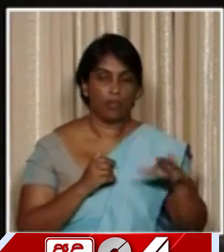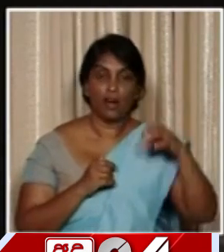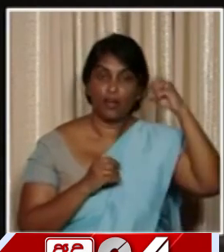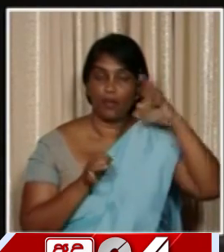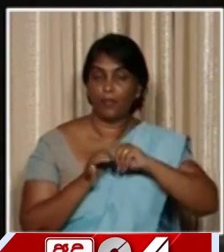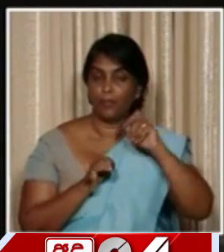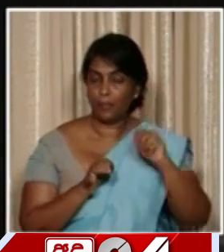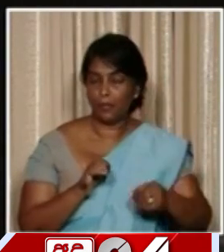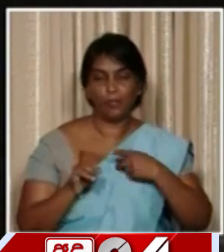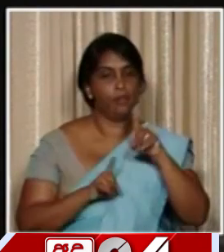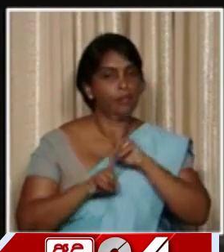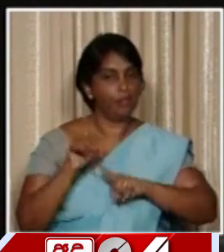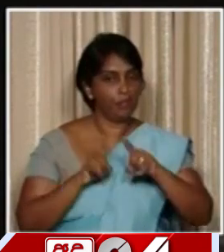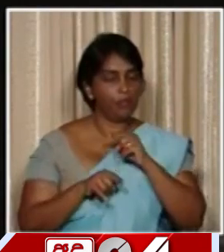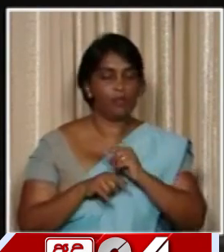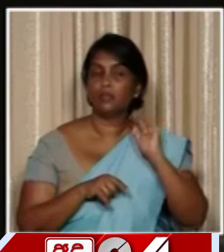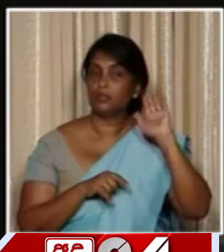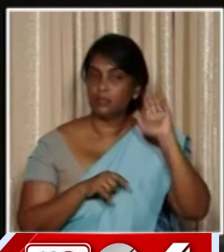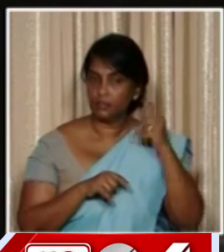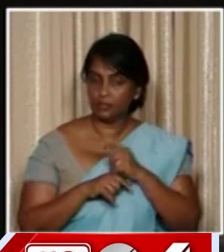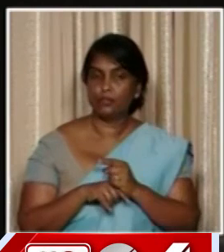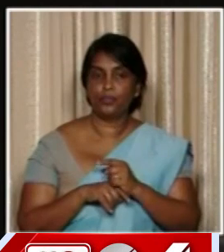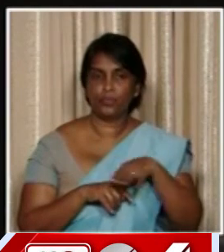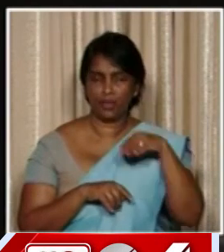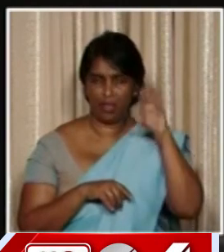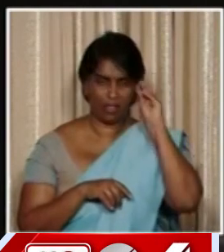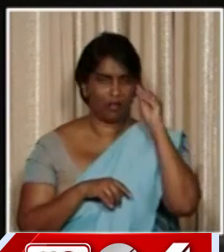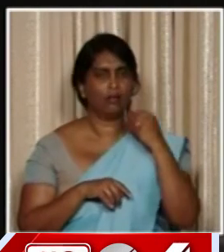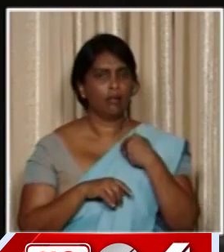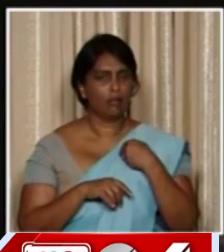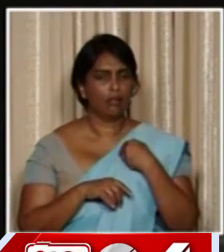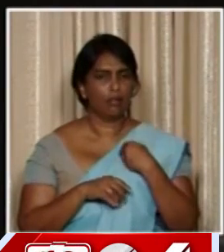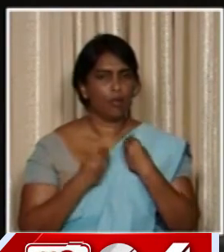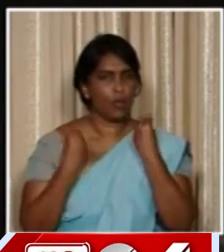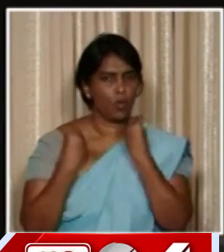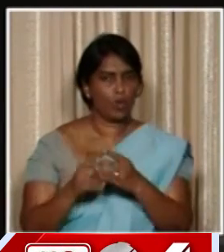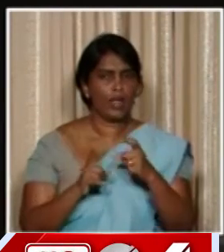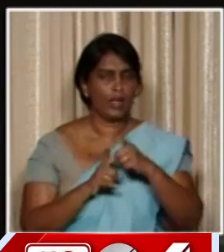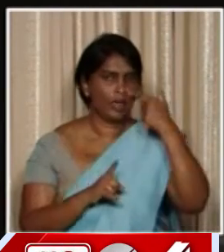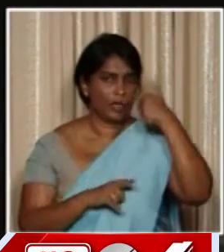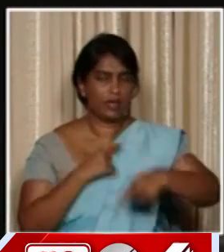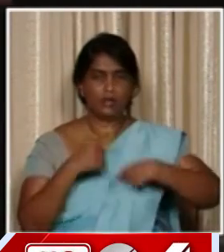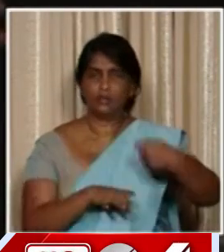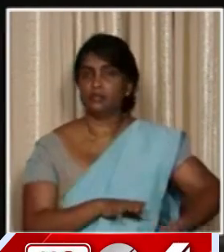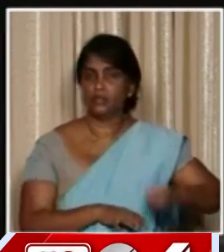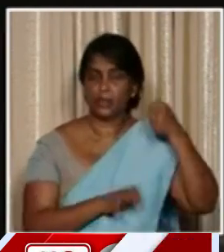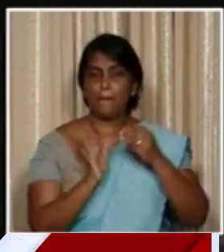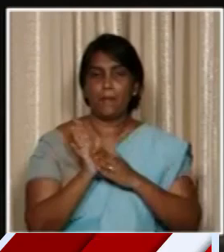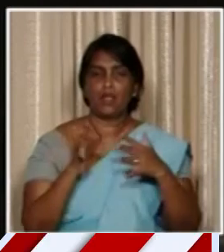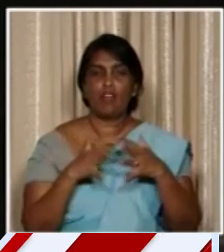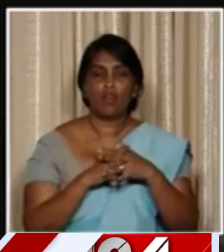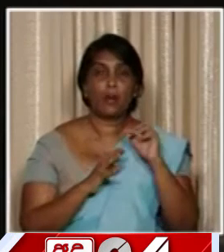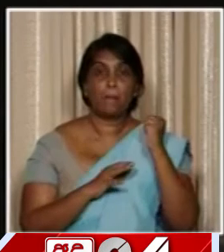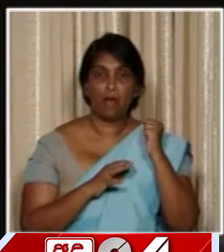බල මණ්ඩලයත් එක්ක කරන සාකච්ඡාවලදී විශේෂයෙන්ම අවබෝධ වෙනවා අතහැරලා දාලා තියෙන ඩීසල් ජෙනරේටර් තියෙනවා මෙගවට් 50ක විදුලි බල